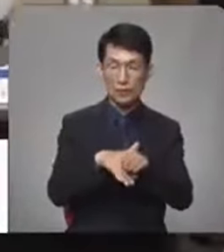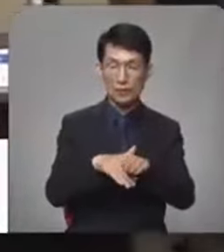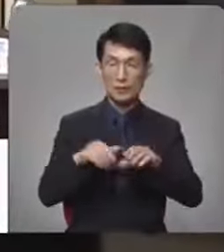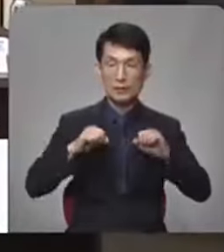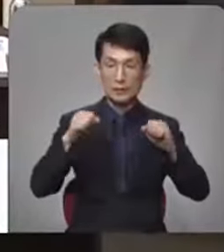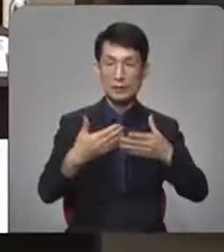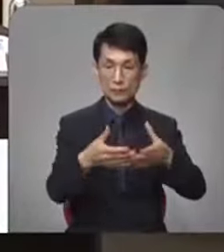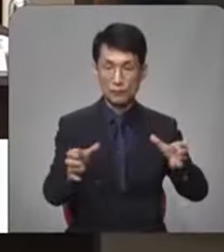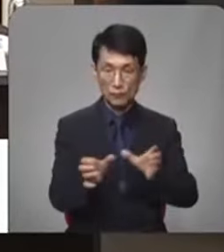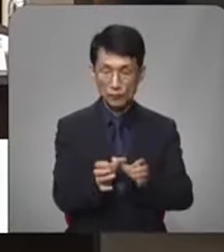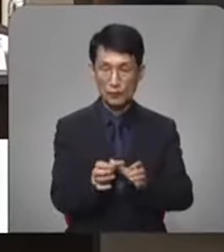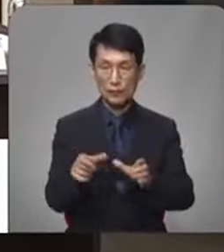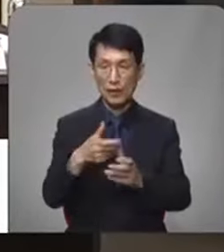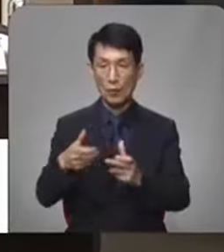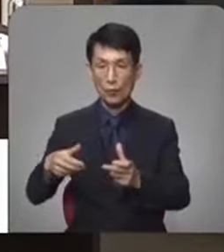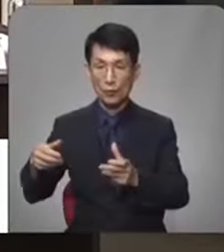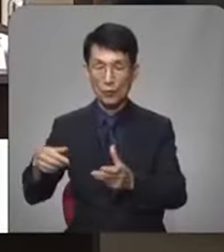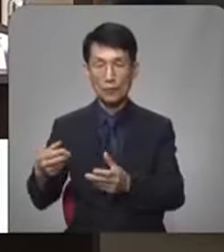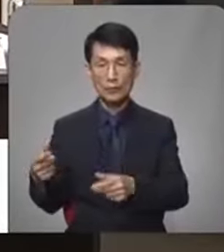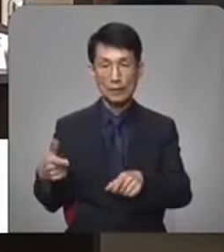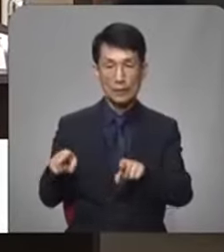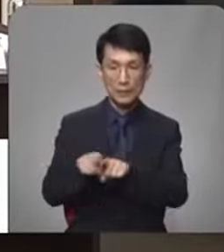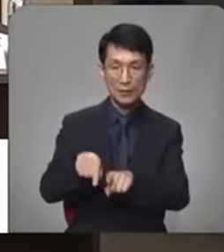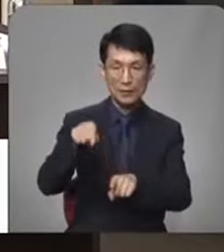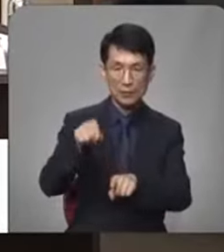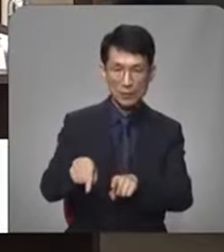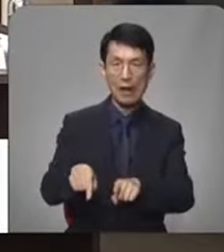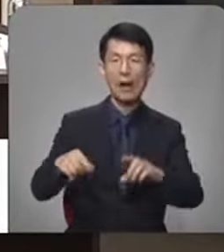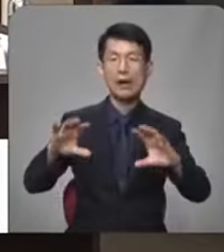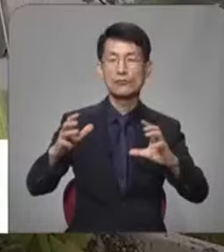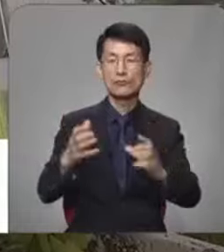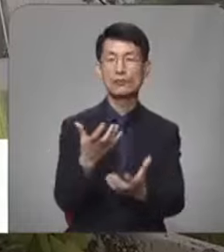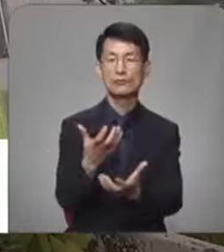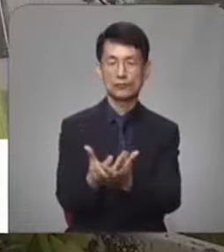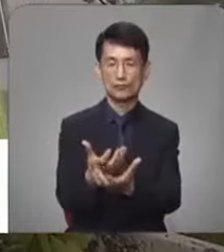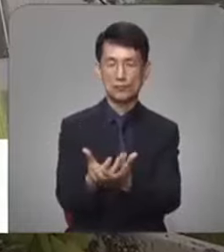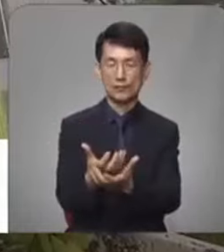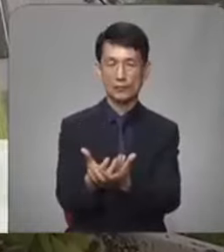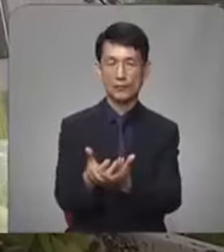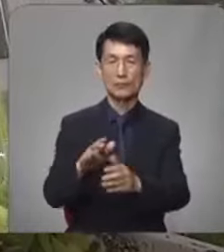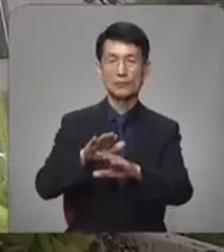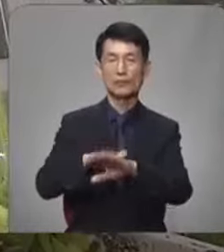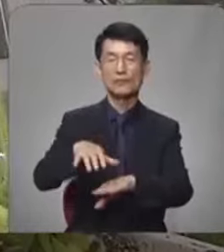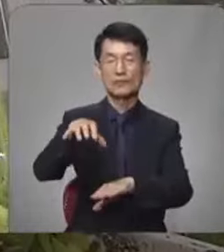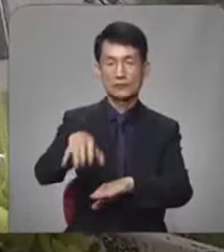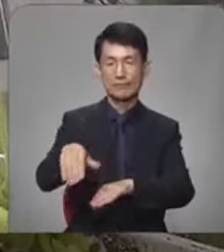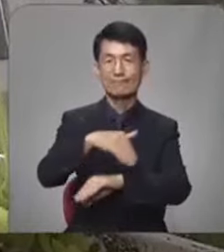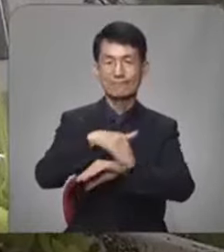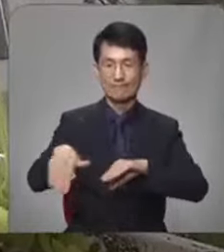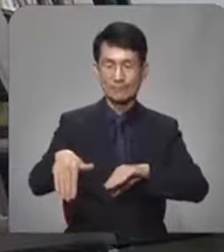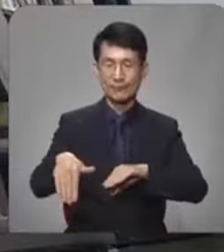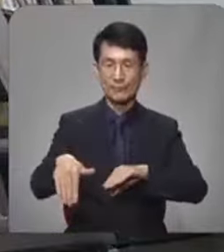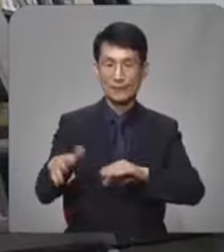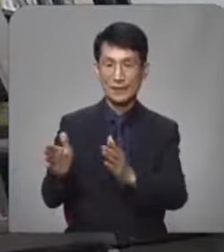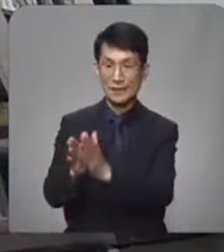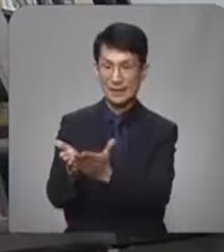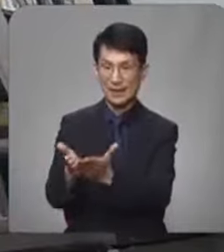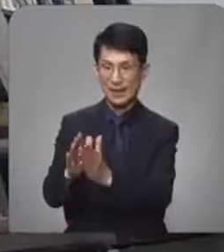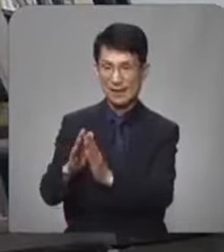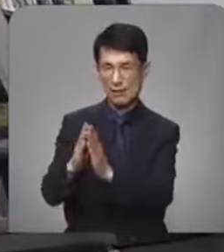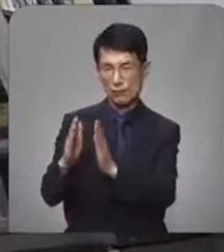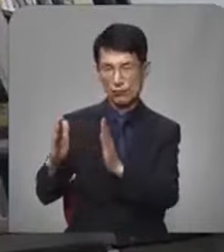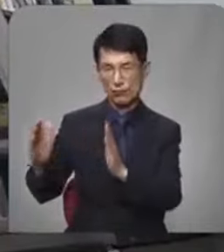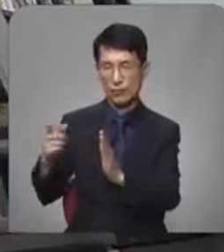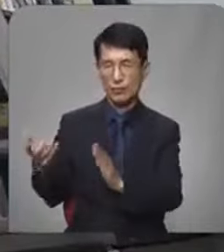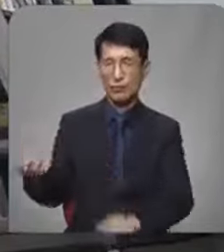2019년 이곳을 국가 문원 보존관 활용한다고 밝혔습니다 꽉찬 국립중앙도서관의 책을 옮겨 지역